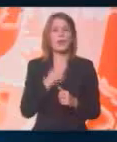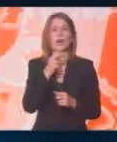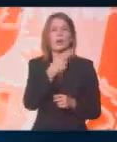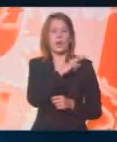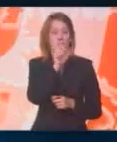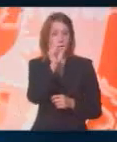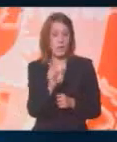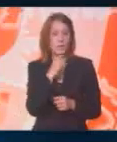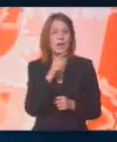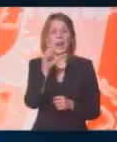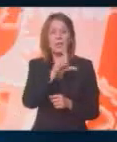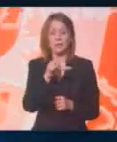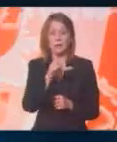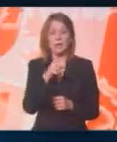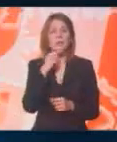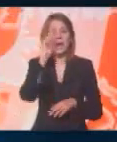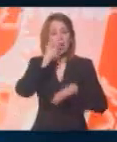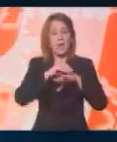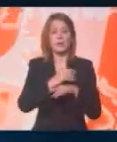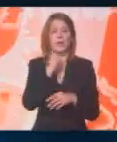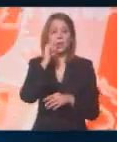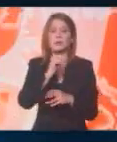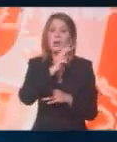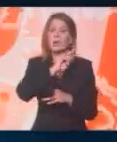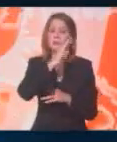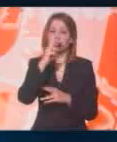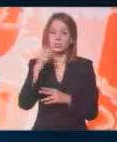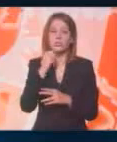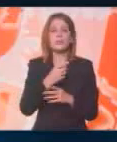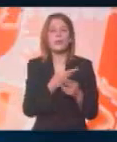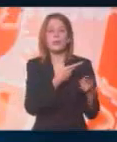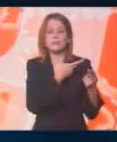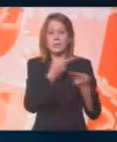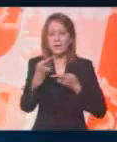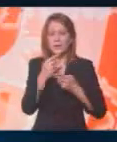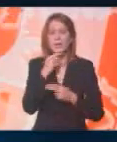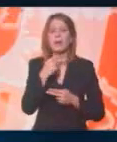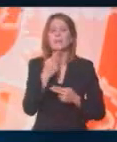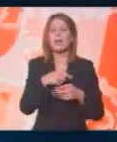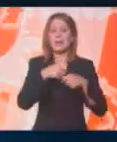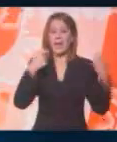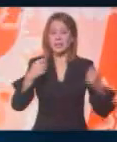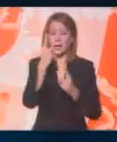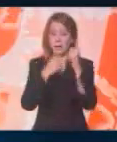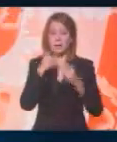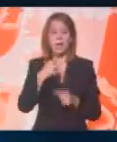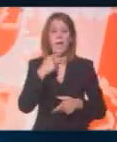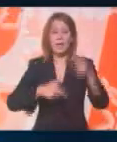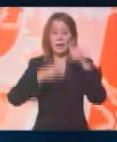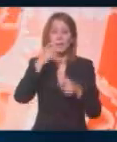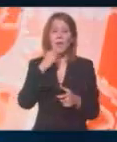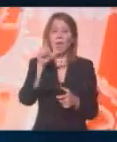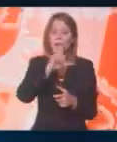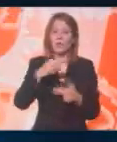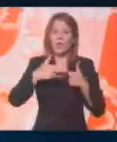Gradonačelnik Leskovca Slobodan Kocić najavio je dolazak i drugih stranih investitora iz oblasti tekstilne industrije u taj grad i nagovestio da će